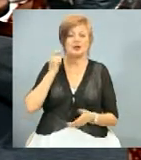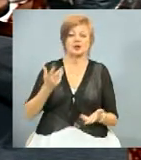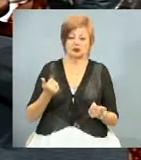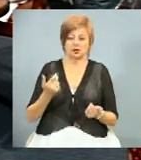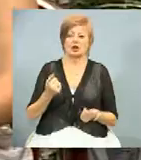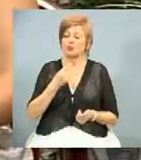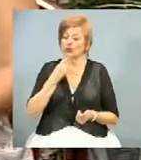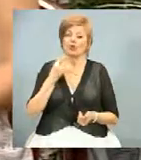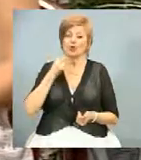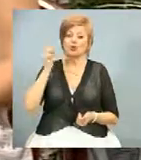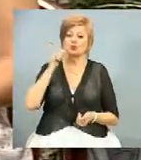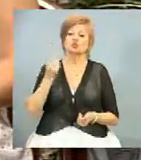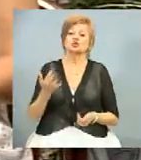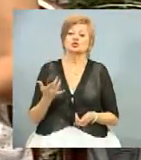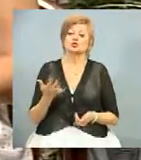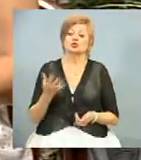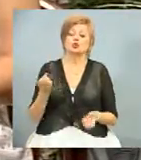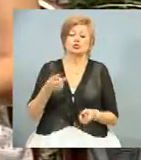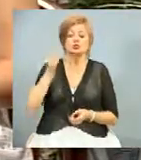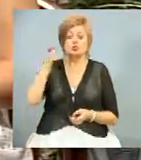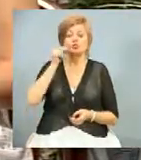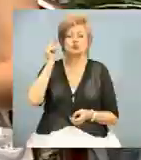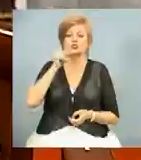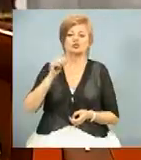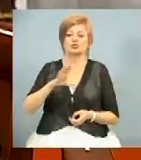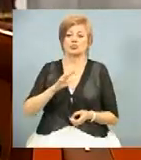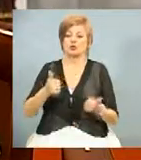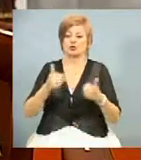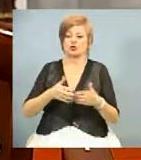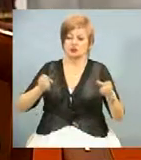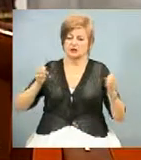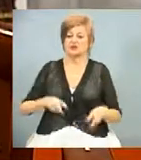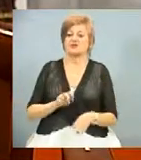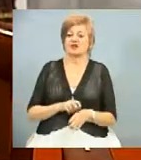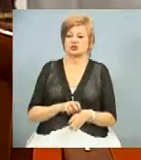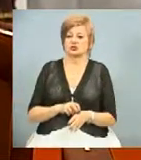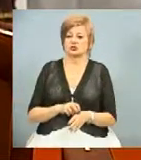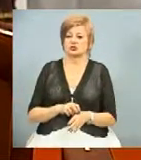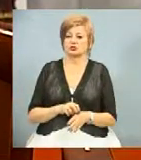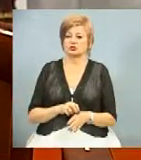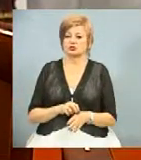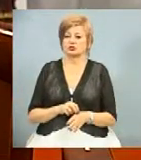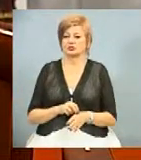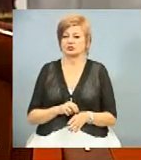Так, немало. Скільки десь років треба вчити, щоб бути фахівцем?